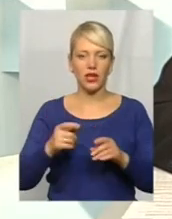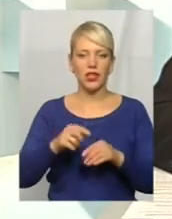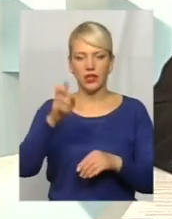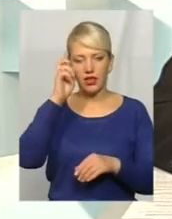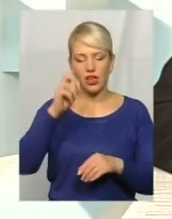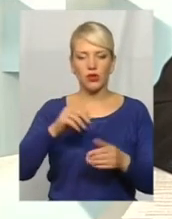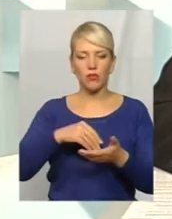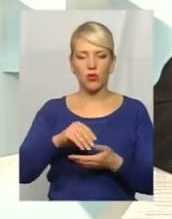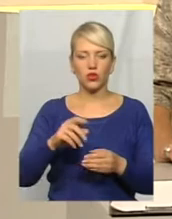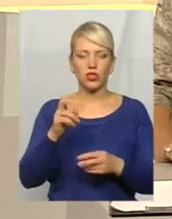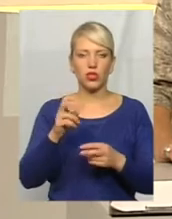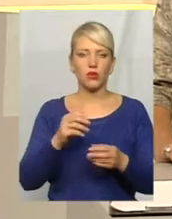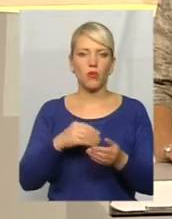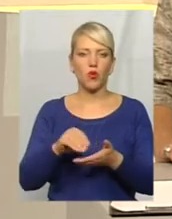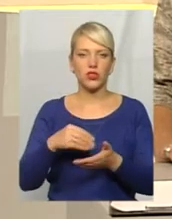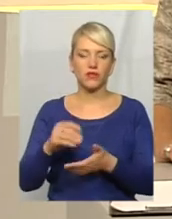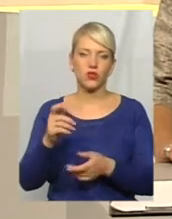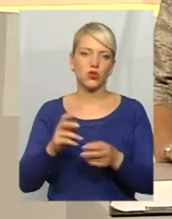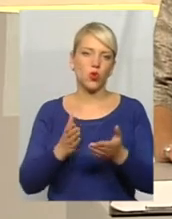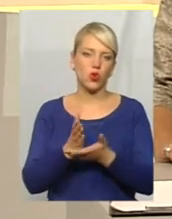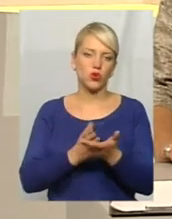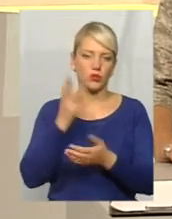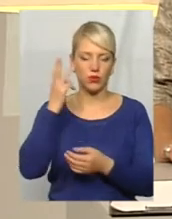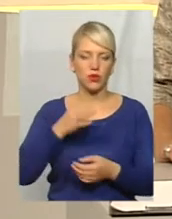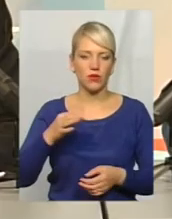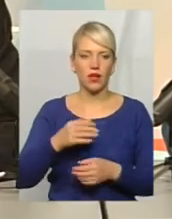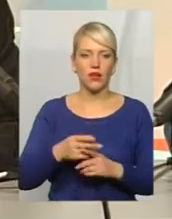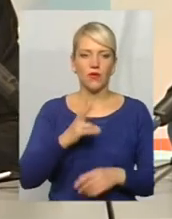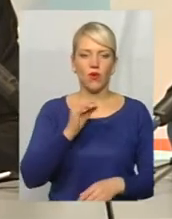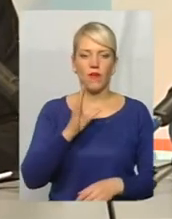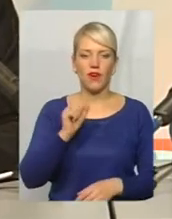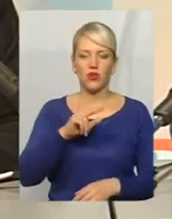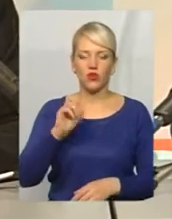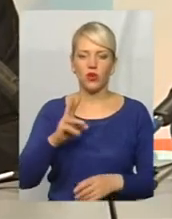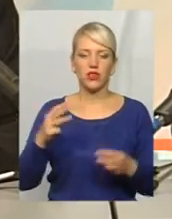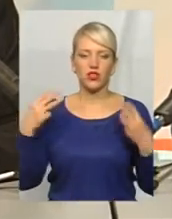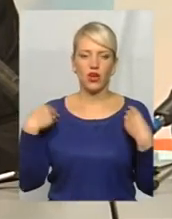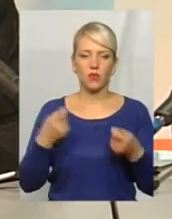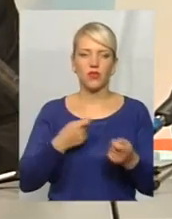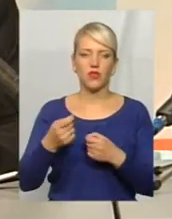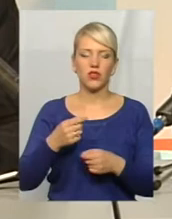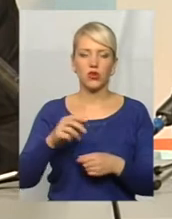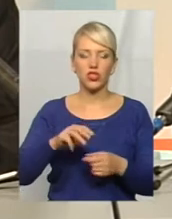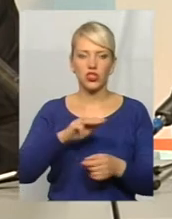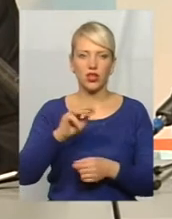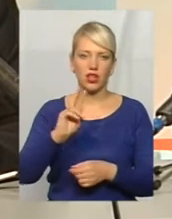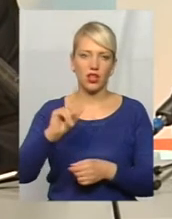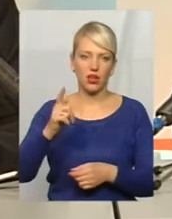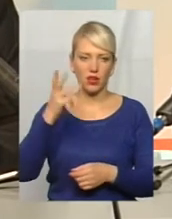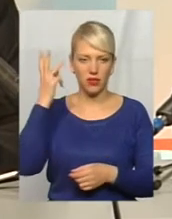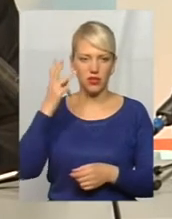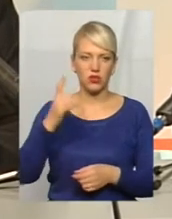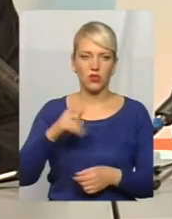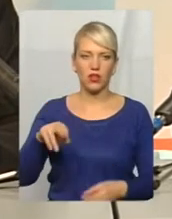Держпродспоживслужби у Хмельницькій області. Поруч із ним Василь Новачок, начальник управління житлово-комунального господарства Хмельницької міської ради. Доброго здоров'я, шановні